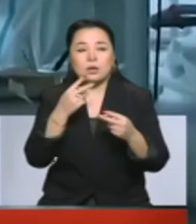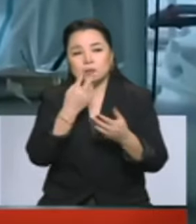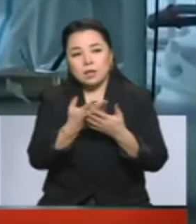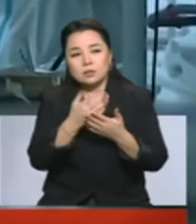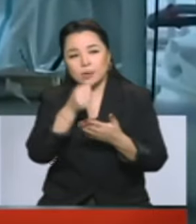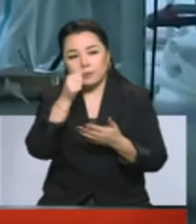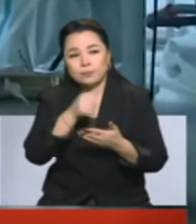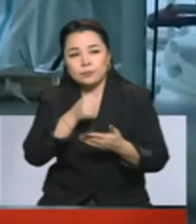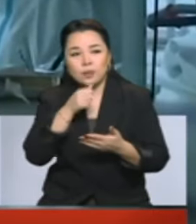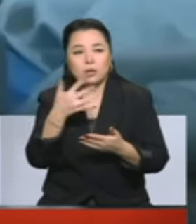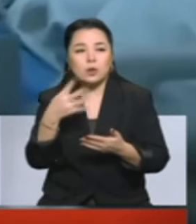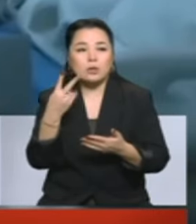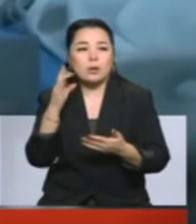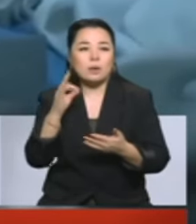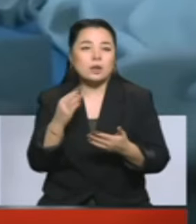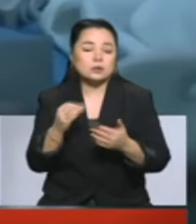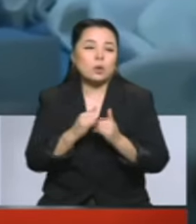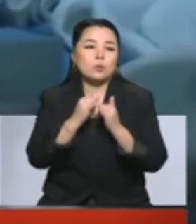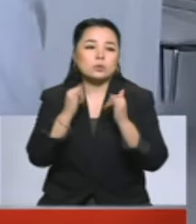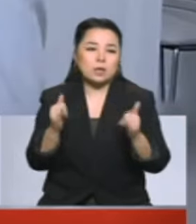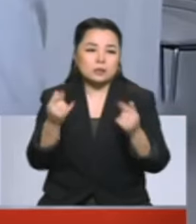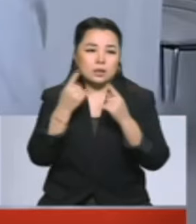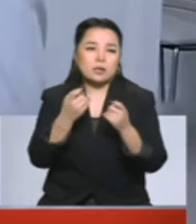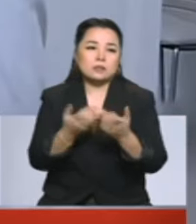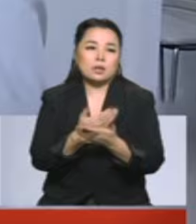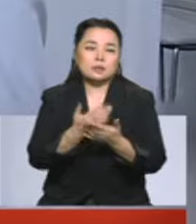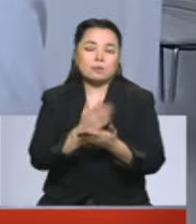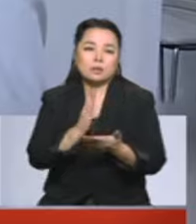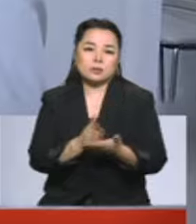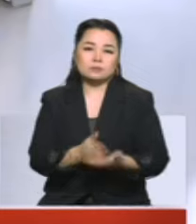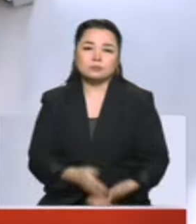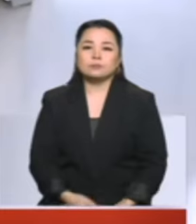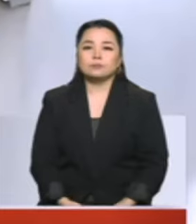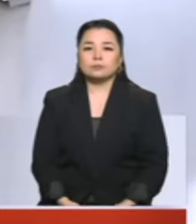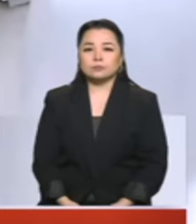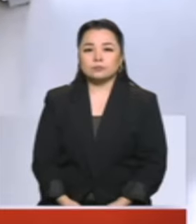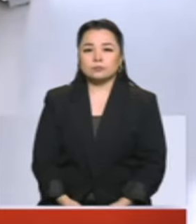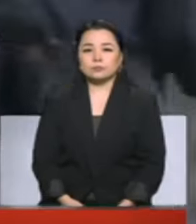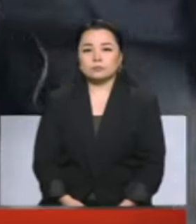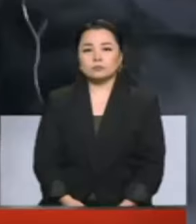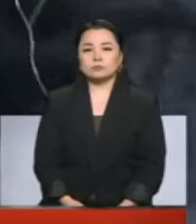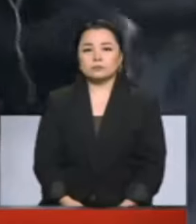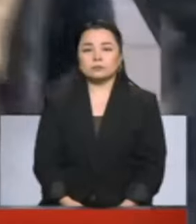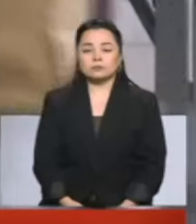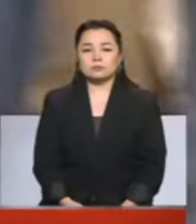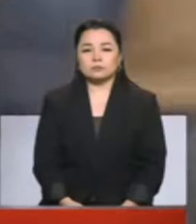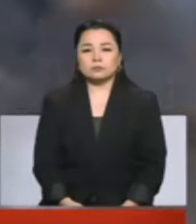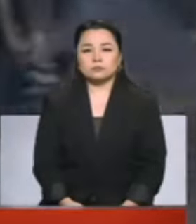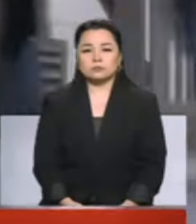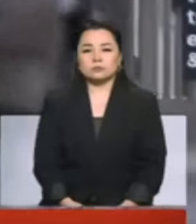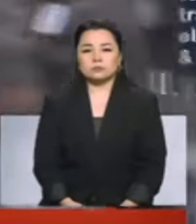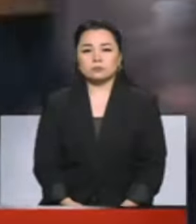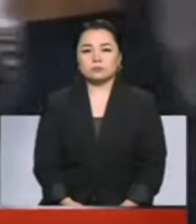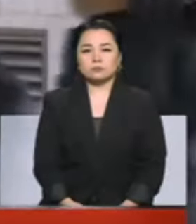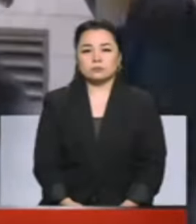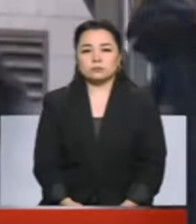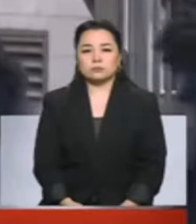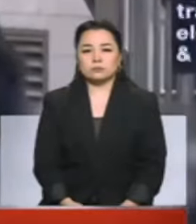қарағанда 52% өскенін мәлімдеген еді. Арай Төлегенқызы, Ботагөз Исланқызы, Қазақстан ұлттық телеарнасы.